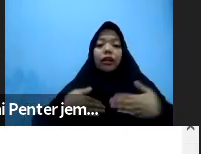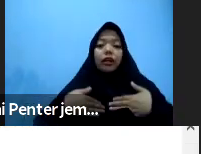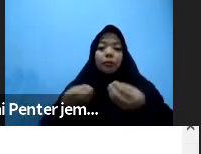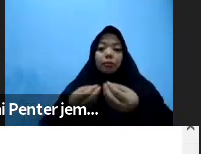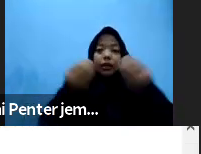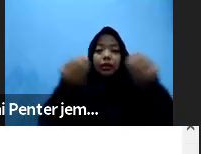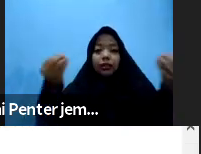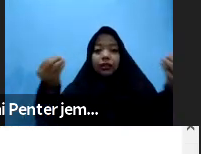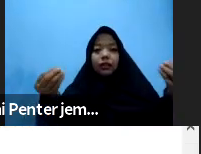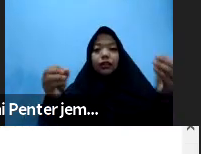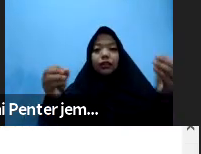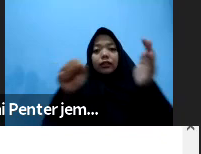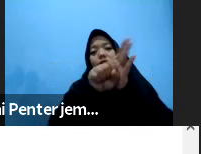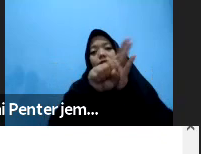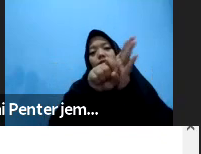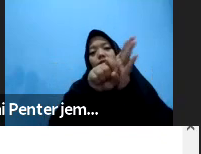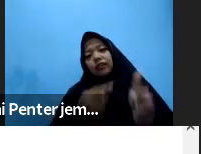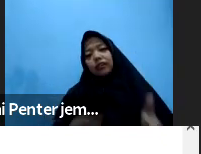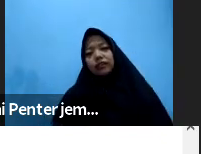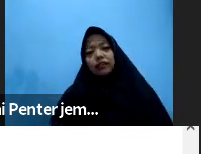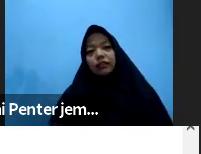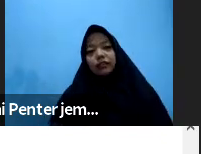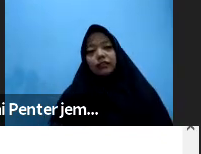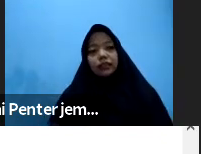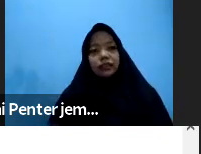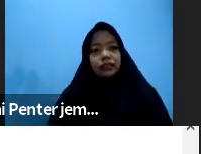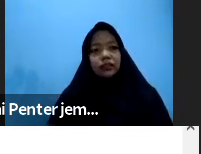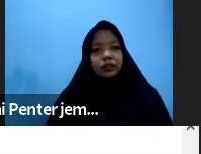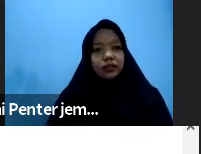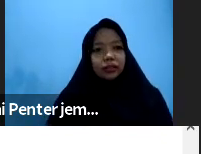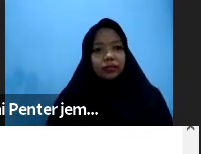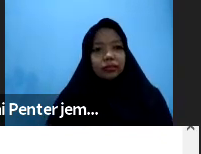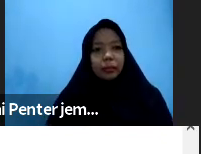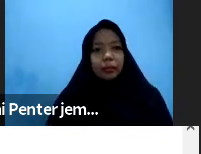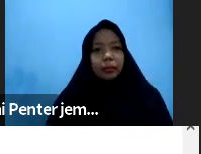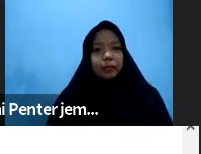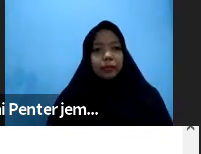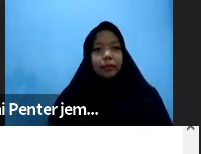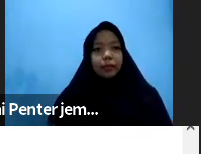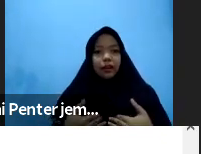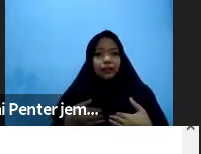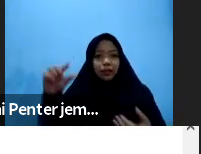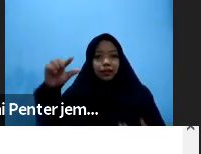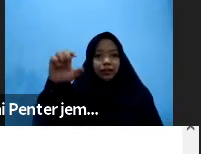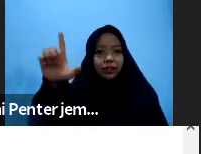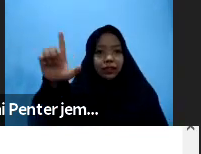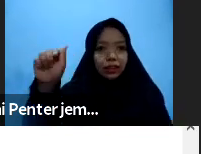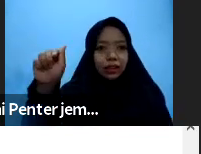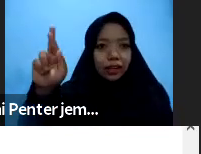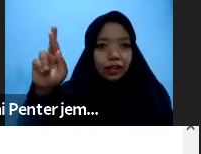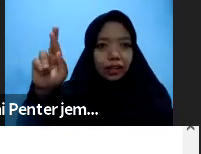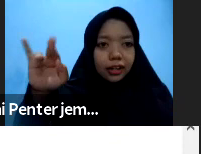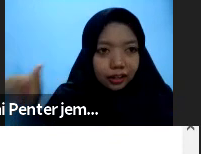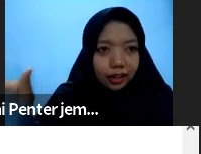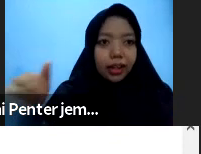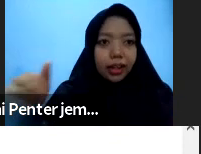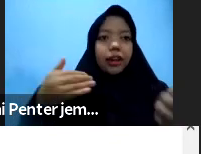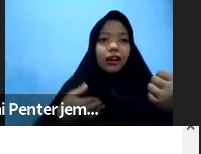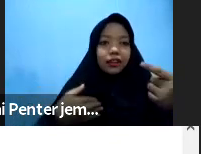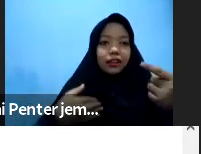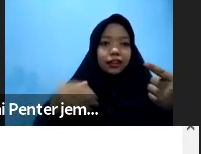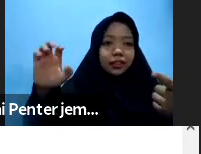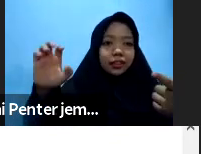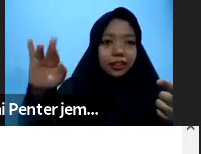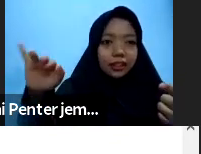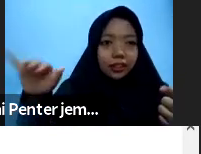ibu kalau bapak ibu perhatikan ini glaria ajah ada 30 ada ceria ada aksi ada